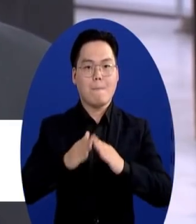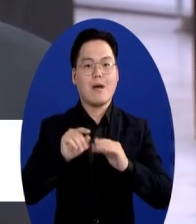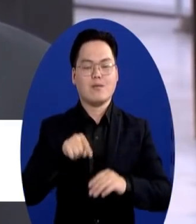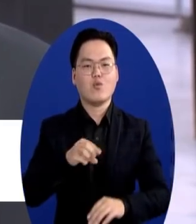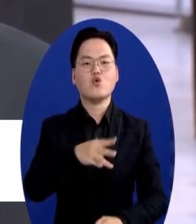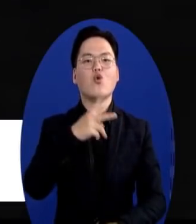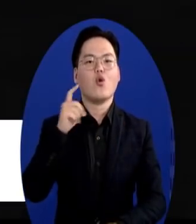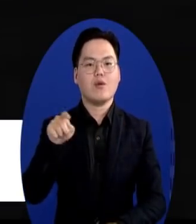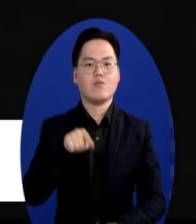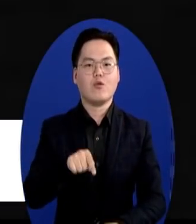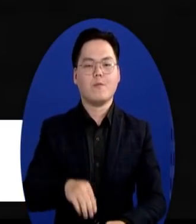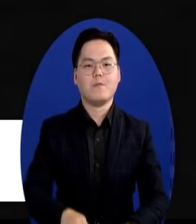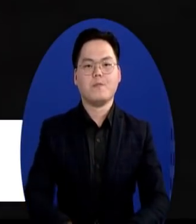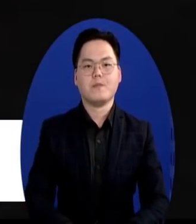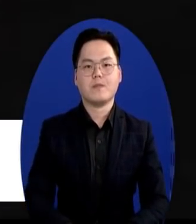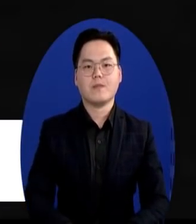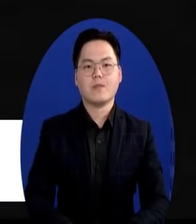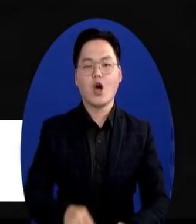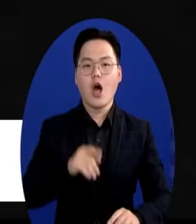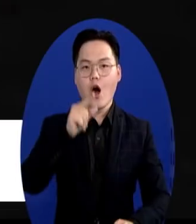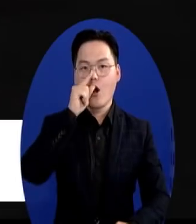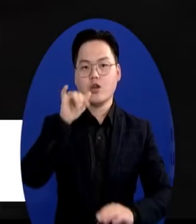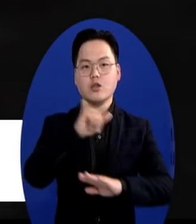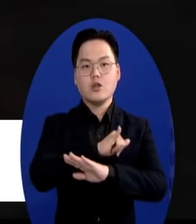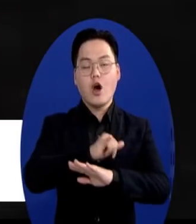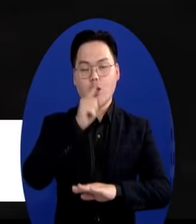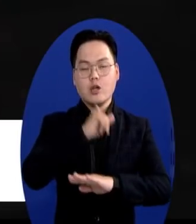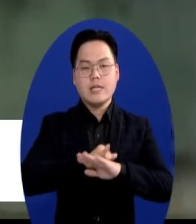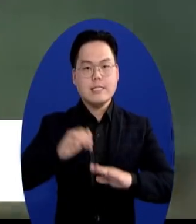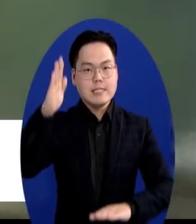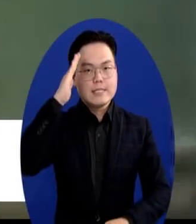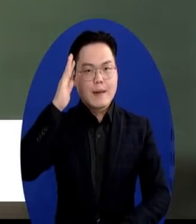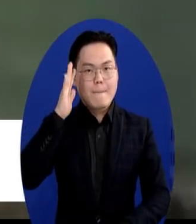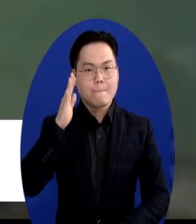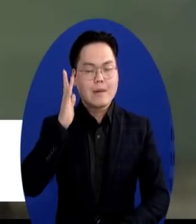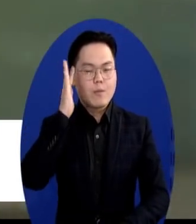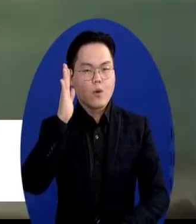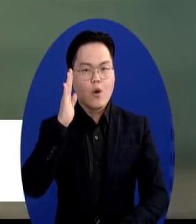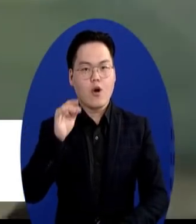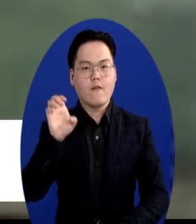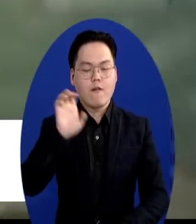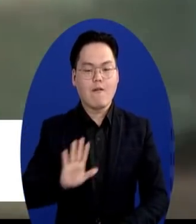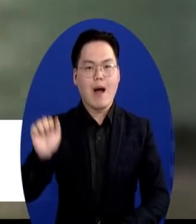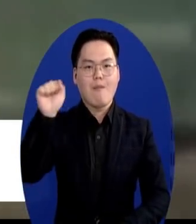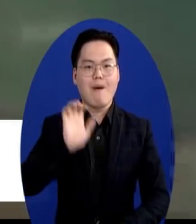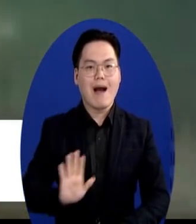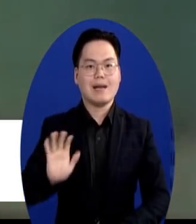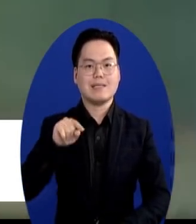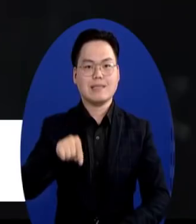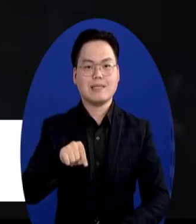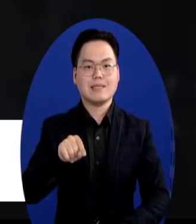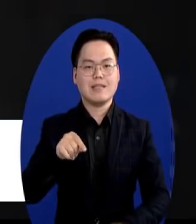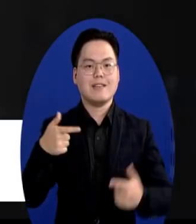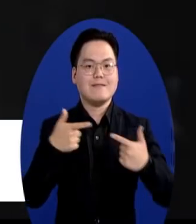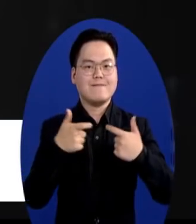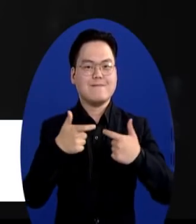түүхэн ажил багталтай. Зөвлөлтийн цэргийн байлдааны стратегийн ажиллагаа нь Европ, Азиг давнуулан төв хооронд хийсэн нь стратегийн түүхэнд